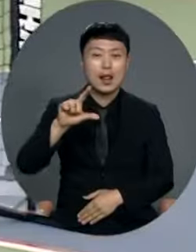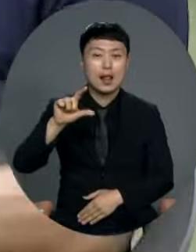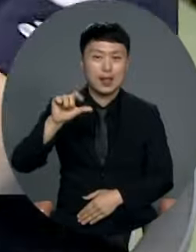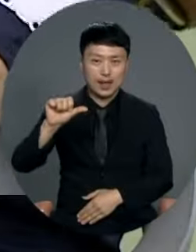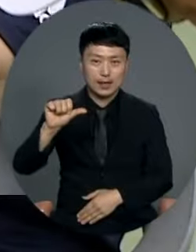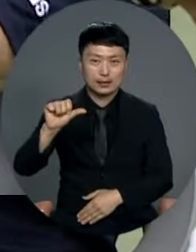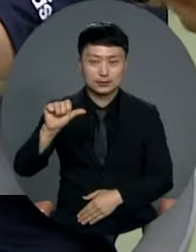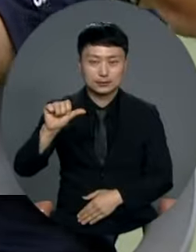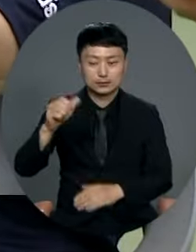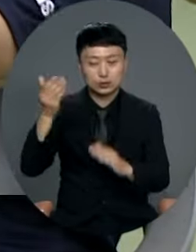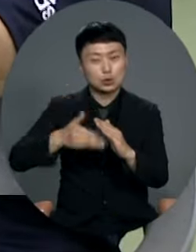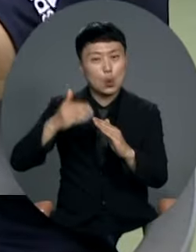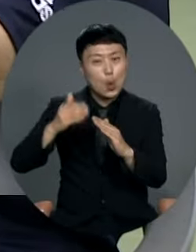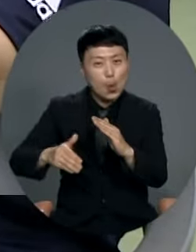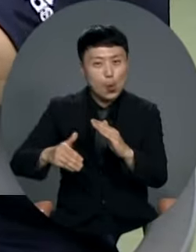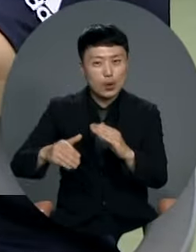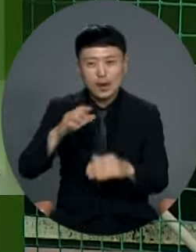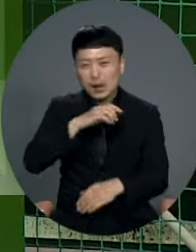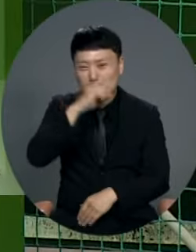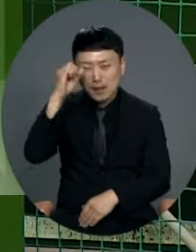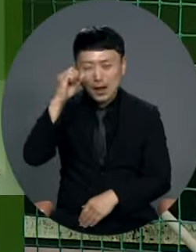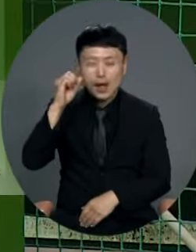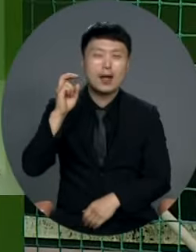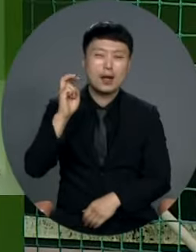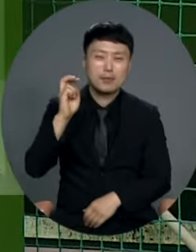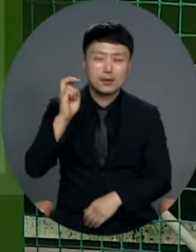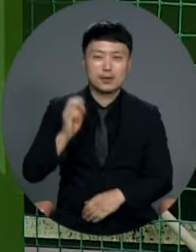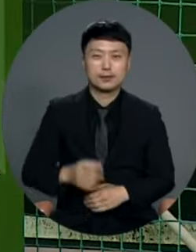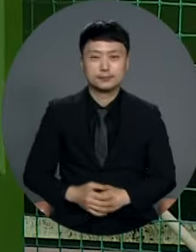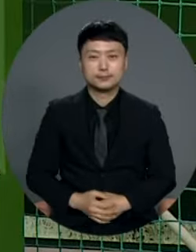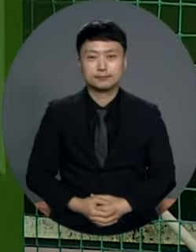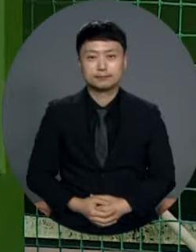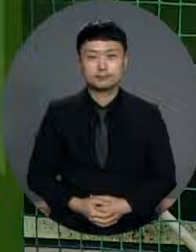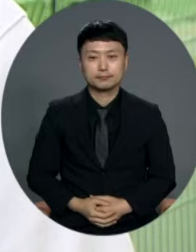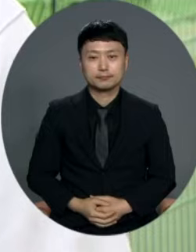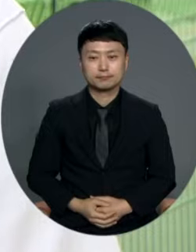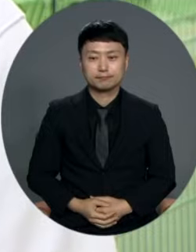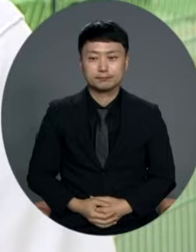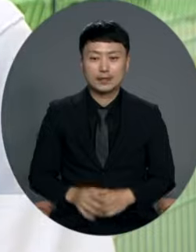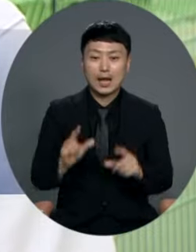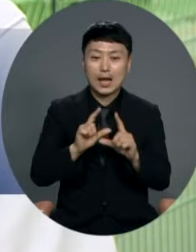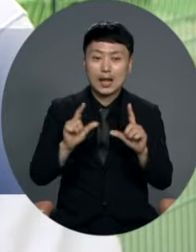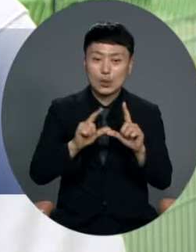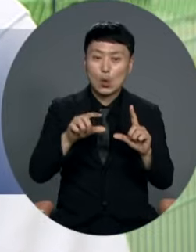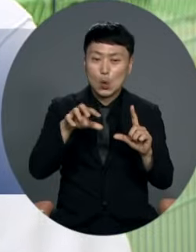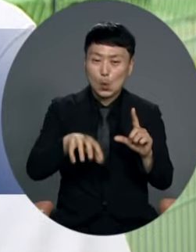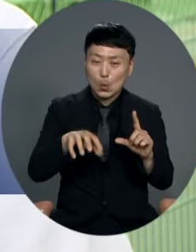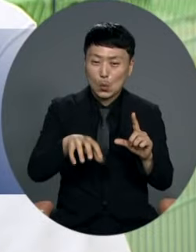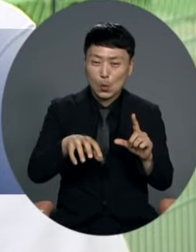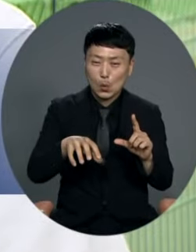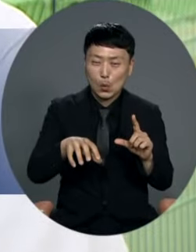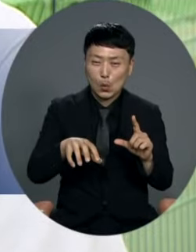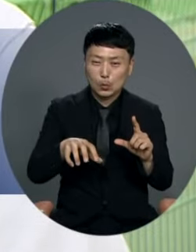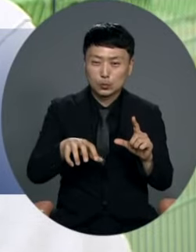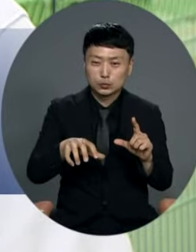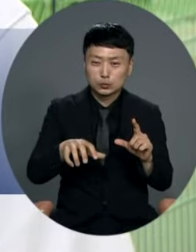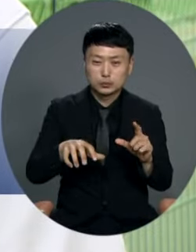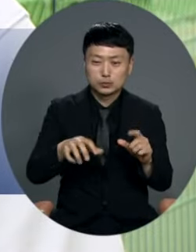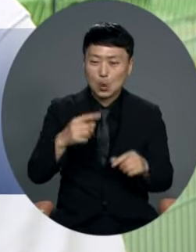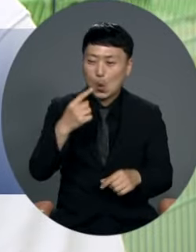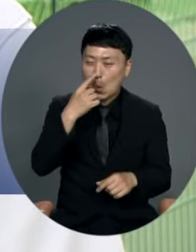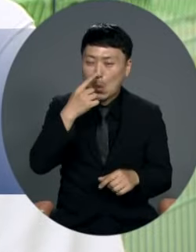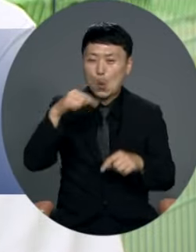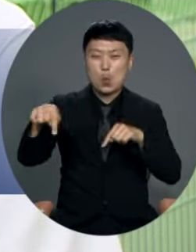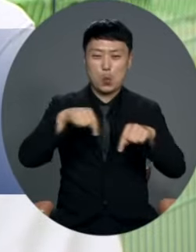LA올림픽 정식 종목 채택 가능성도 점쳐지고 있습니다. 지금 우리 안동 지역이 지도자들은